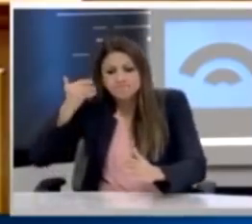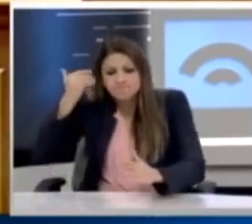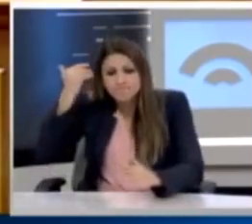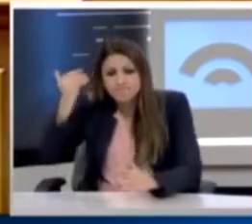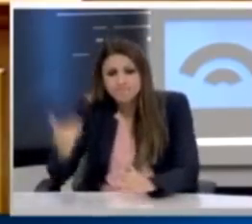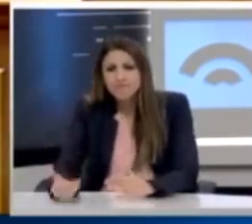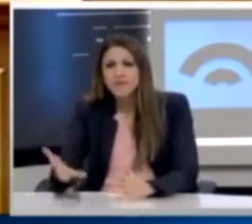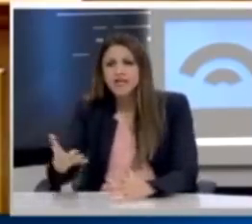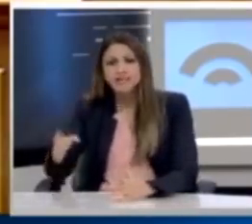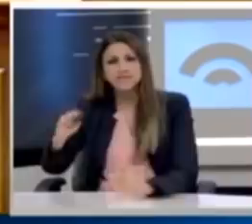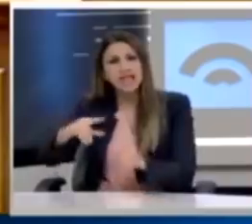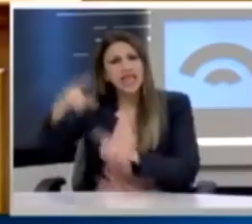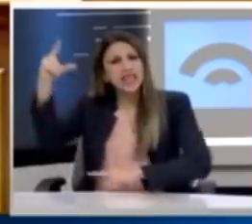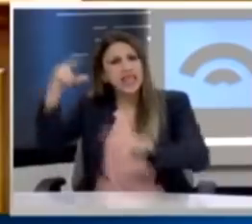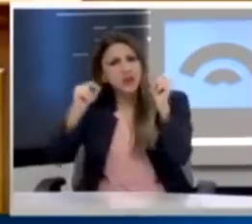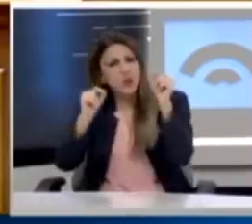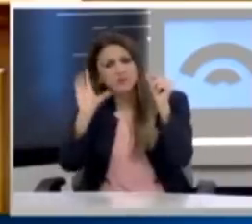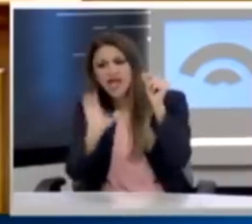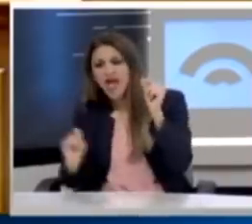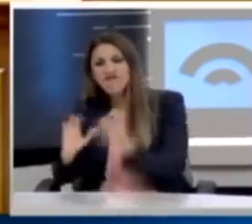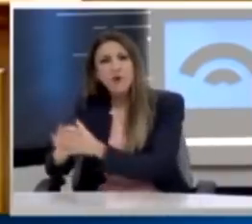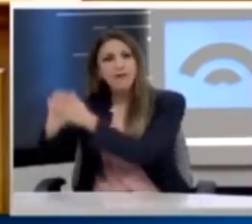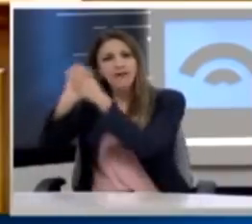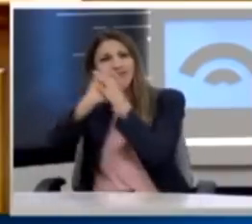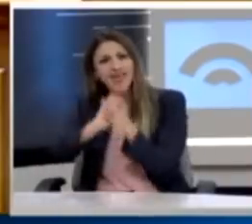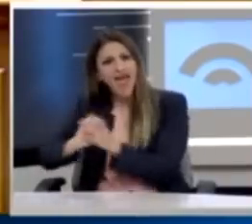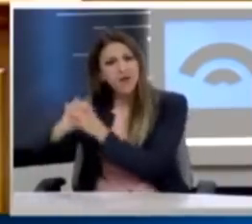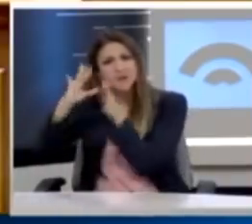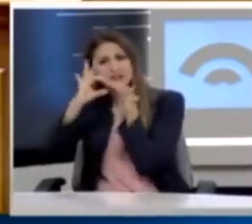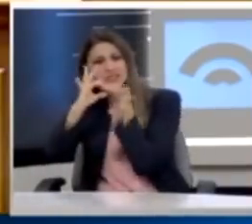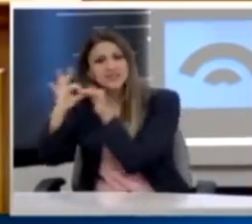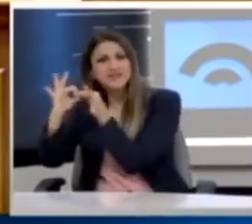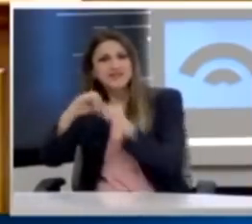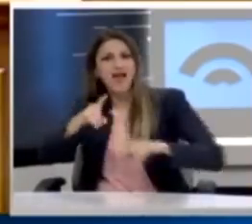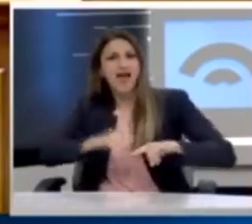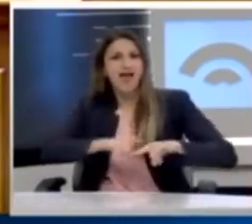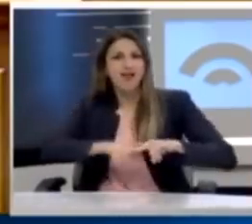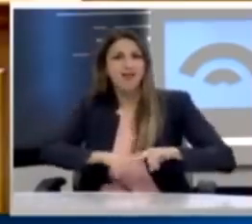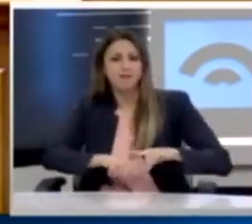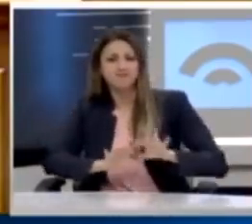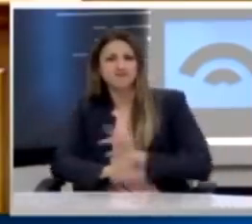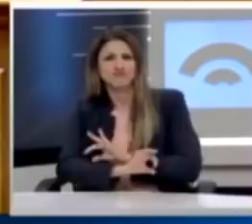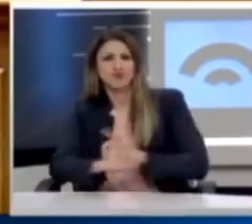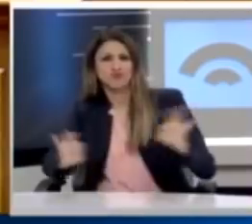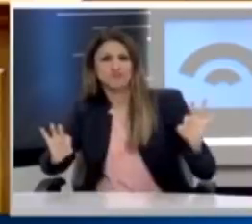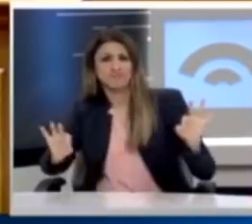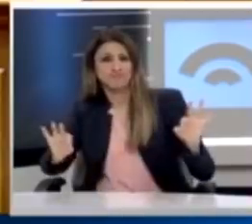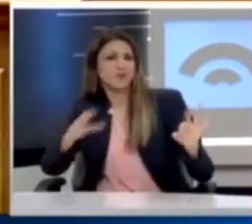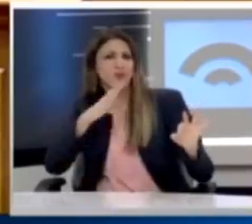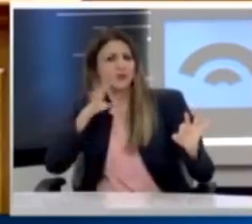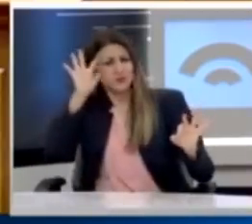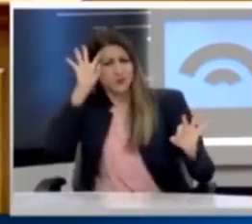των σχεδιασμών του ΝΑΤΟ και της Ευρωπαϊκής Ένωσης στην περιοχή. Βέβαια, επιδιώκοντας, για να το λέμε και αυτό,